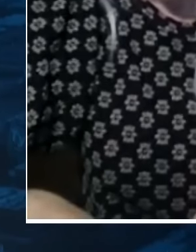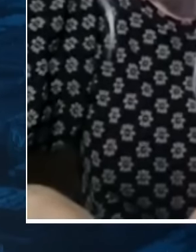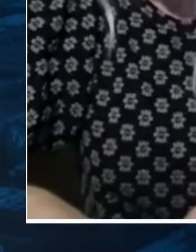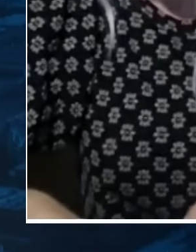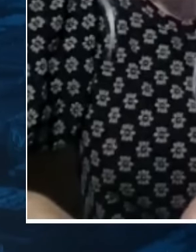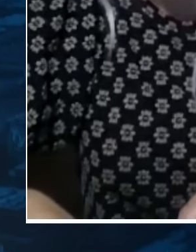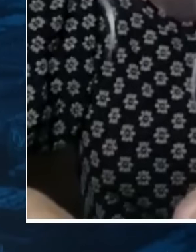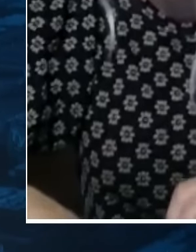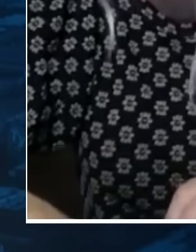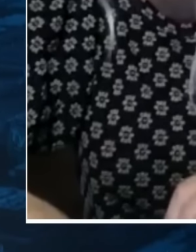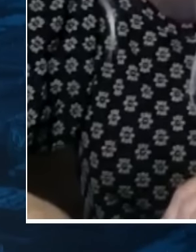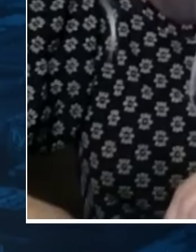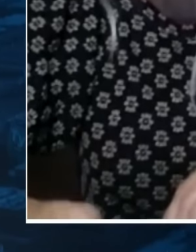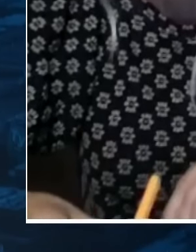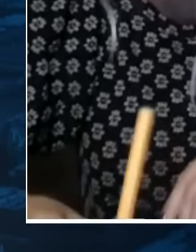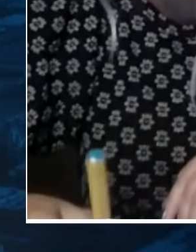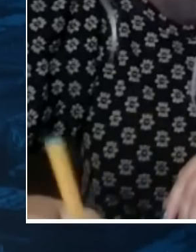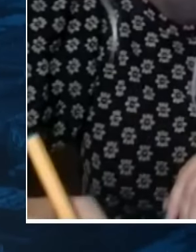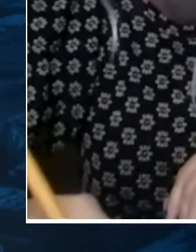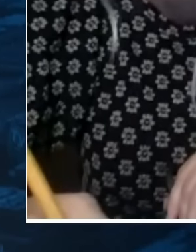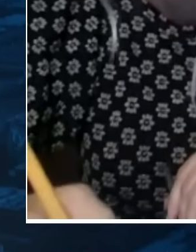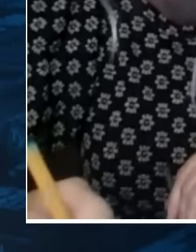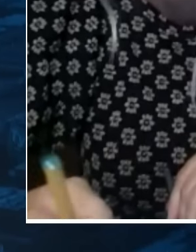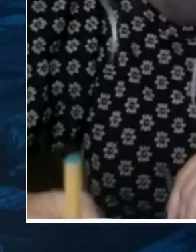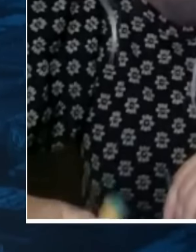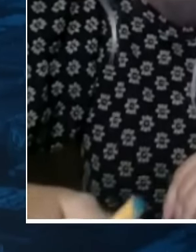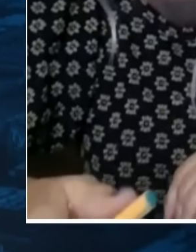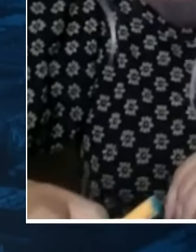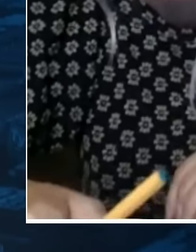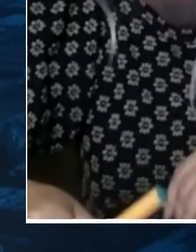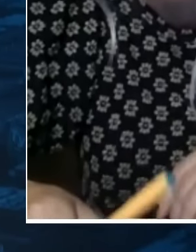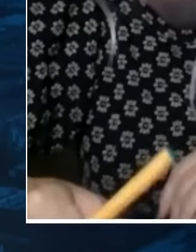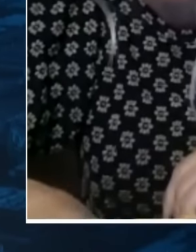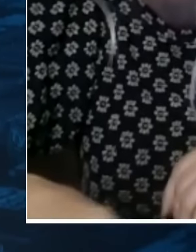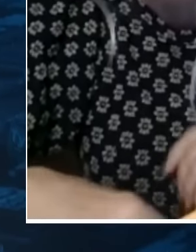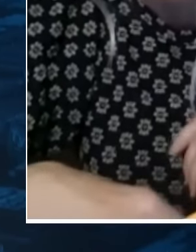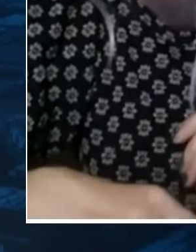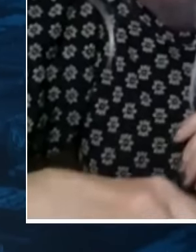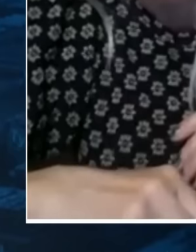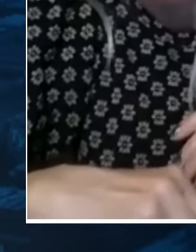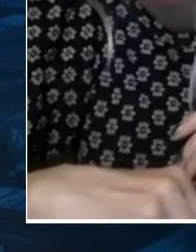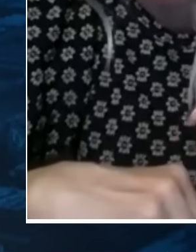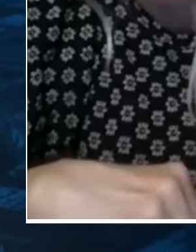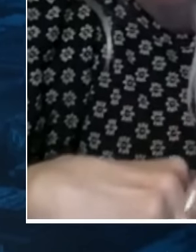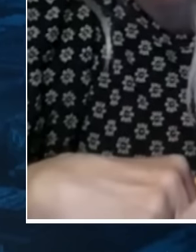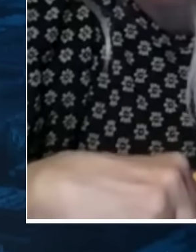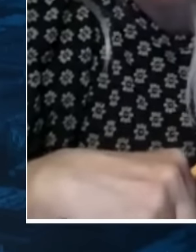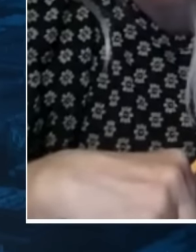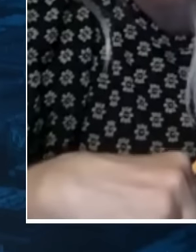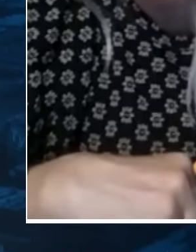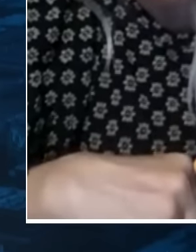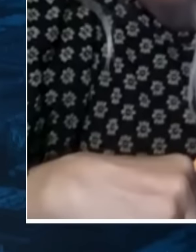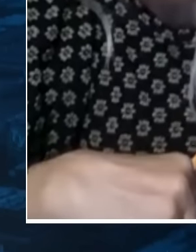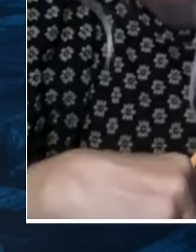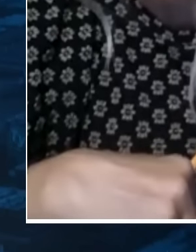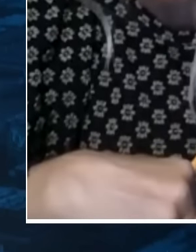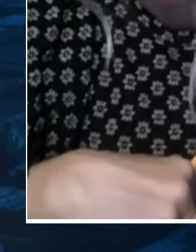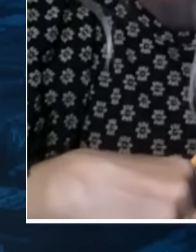PiS do kompromisu tamtego No to chyba że to byłoby traktowane jako dosłownie taki pierwszy